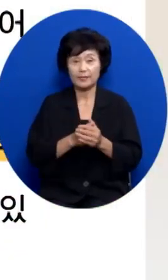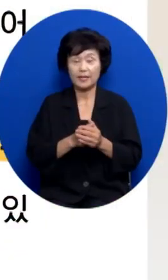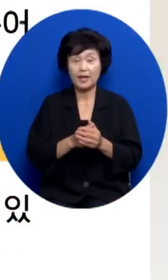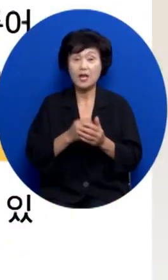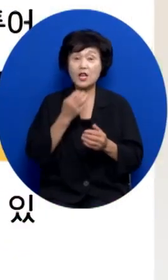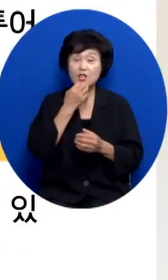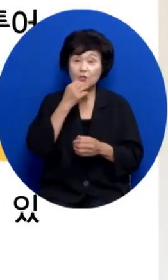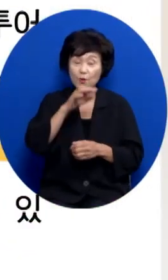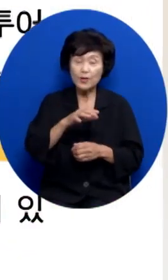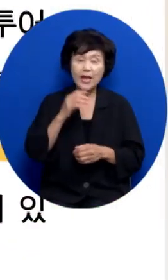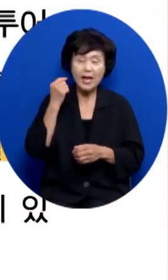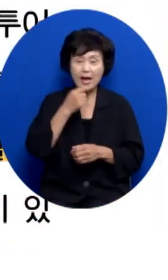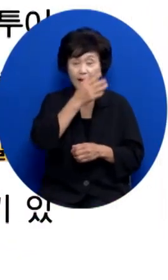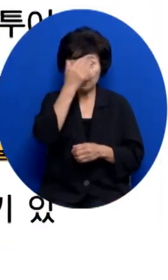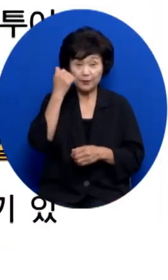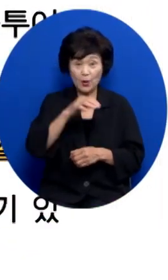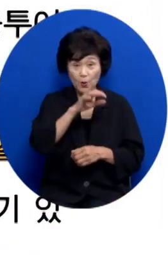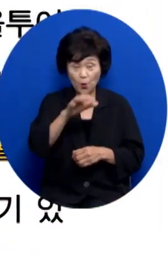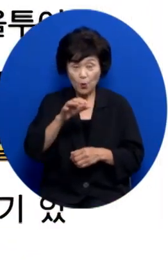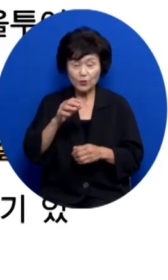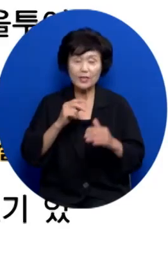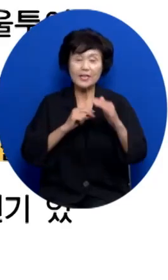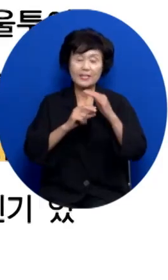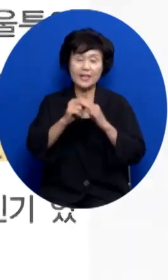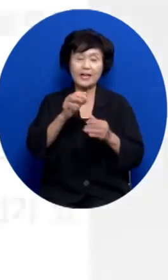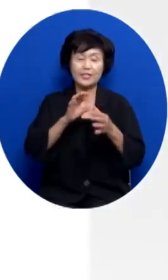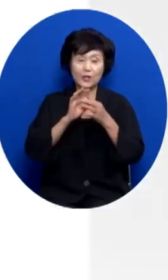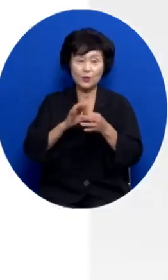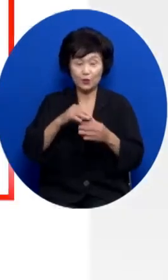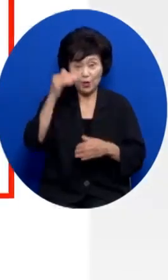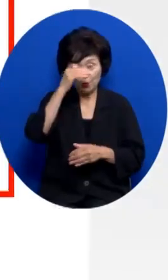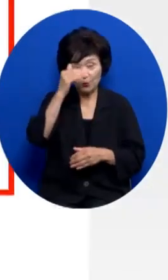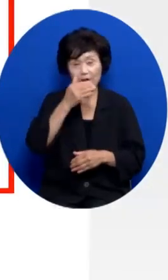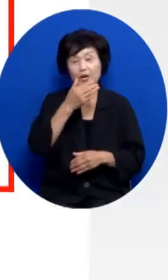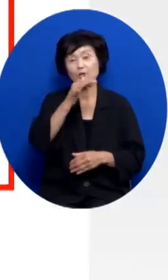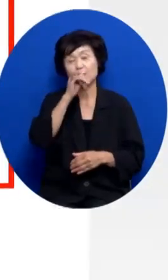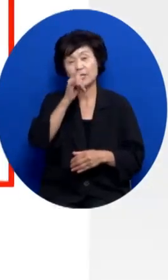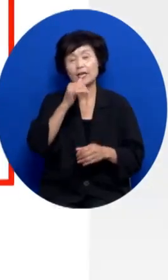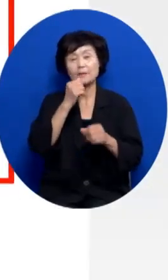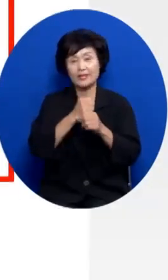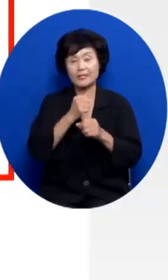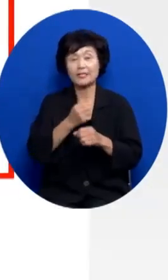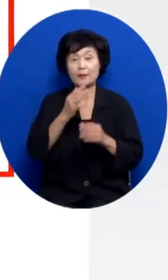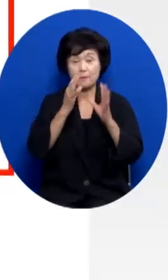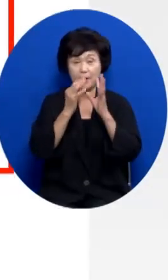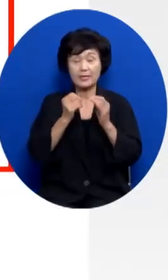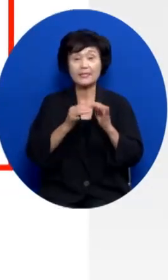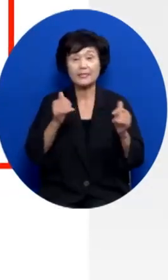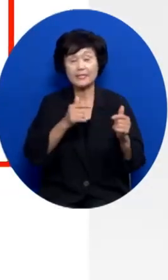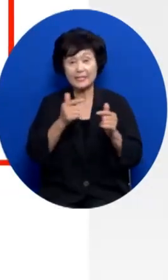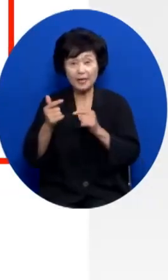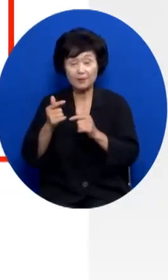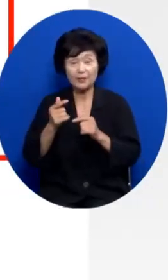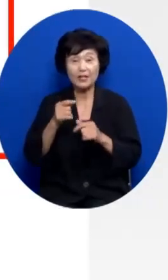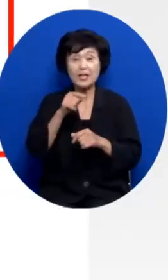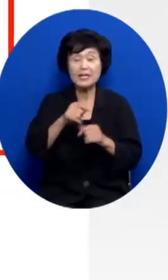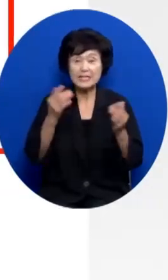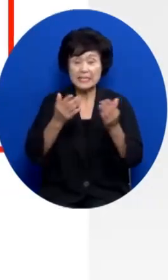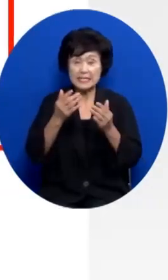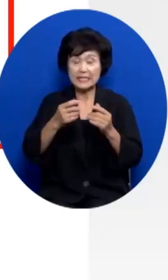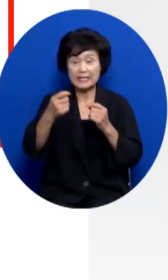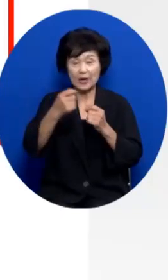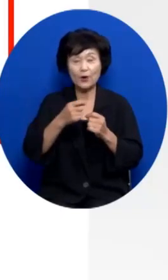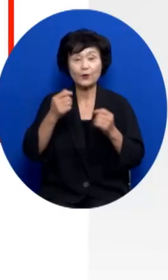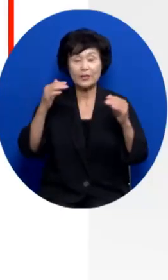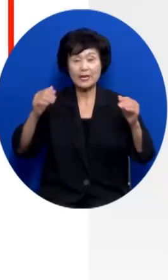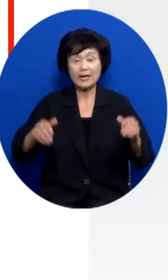서울의 아름다운 관광지들을 지하철을 통해 돌아볼 수 있도록 구성했다며 많은 시민들이 스탬프 투어에 참여해 다가오는